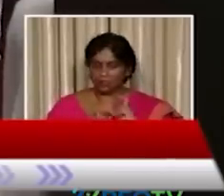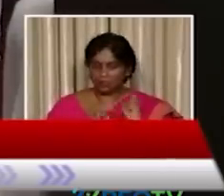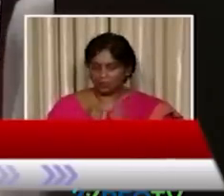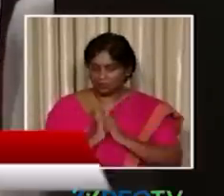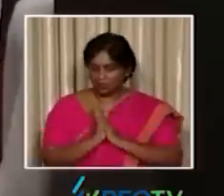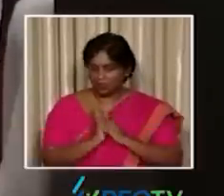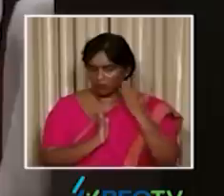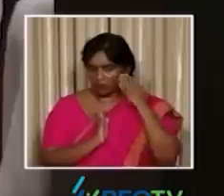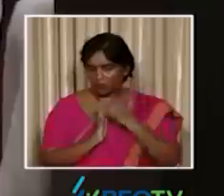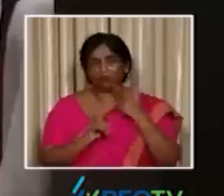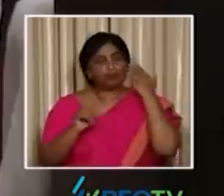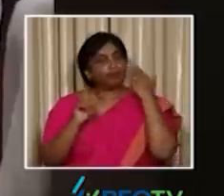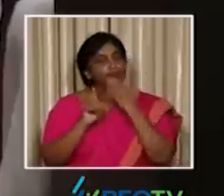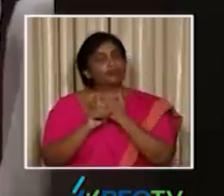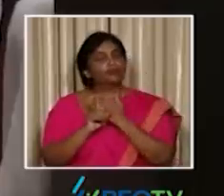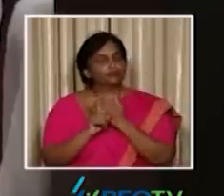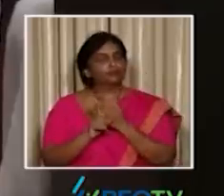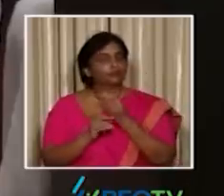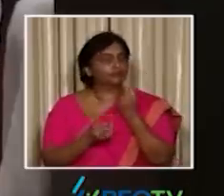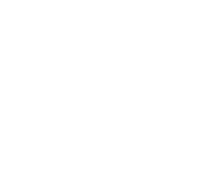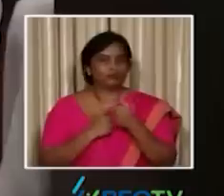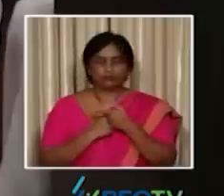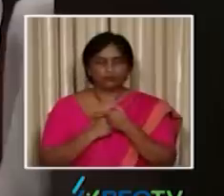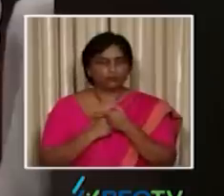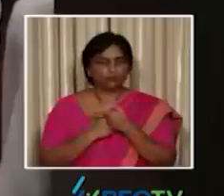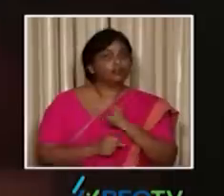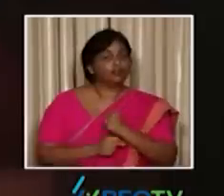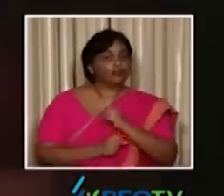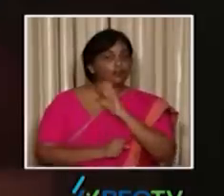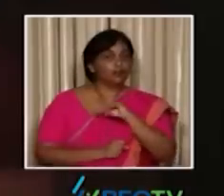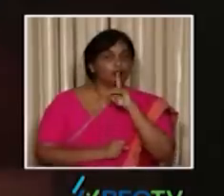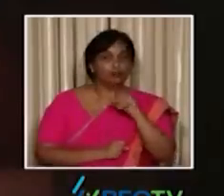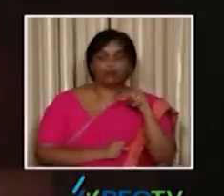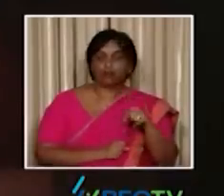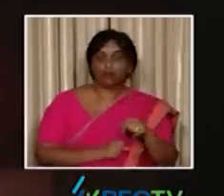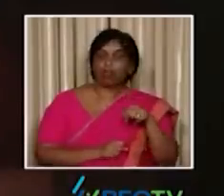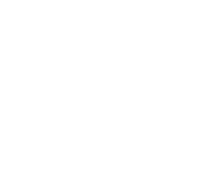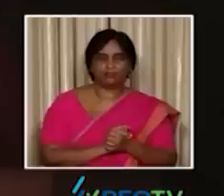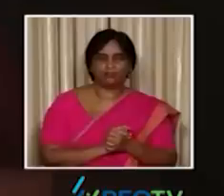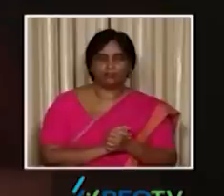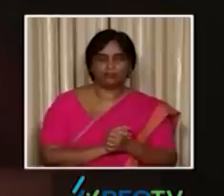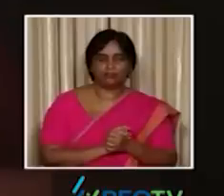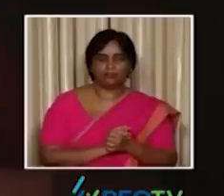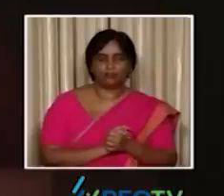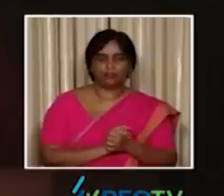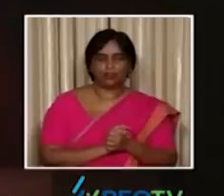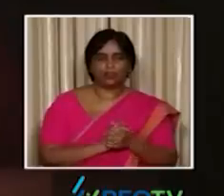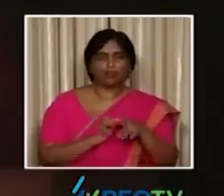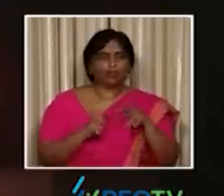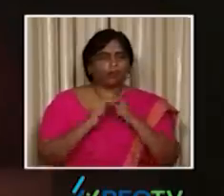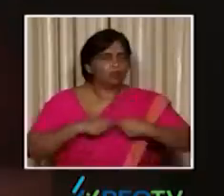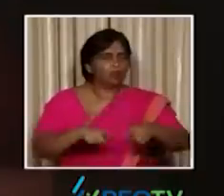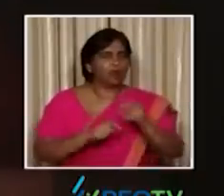කරලා මේ බ්‍රේන් ඩ්‍රේන් එක ගැන යම් කිසි විමර්ශනයක් කරන්නට කටයුතු කිරීම දැන් තත්ත්වය හොඳ වේගන එනවලු කවුද මේ තත්ත්වයට